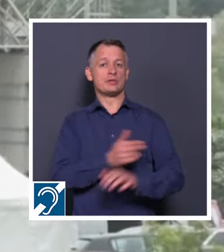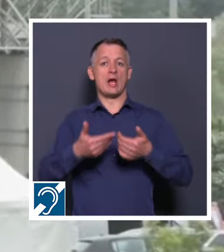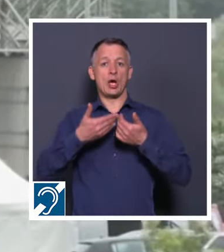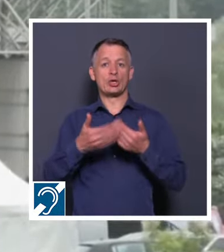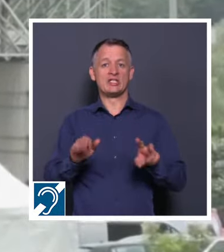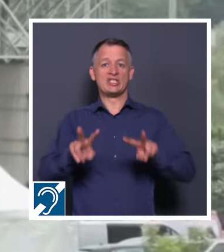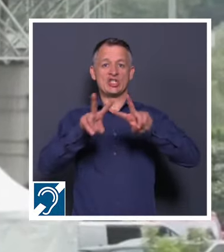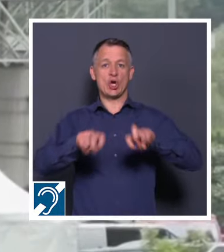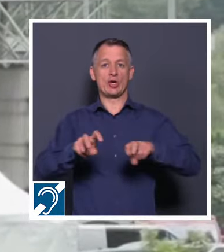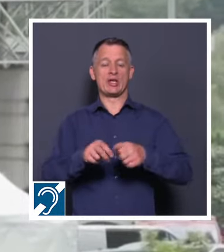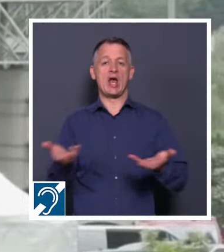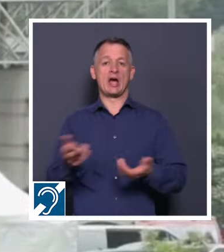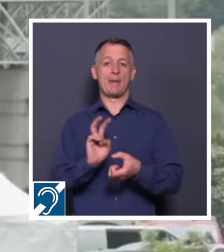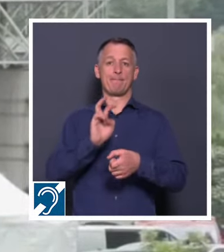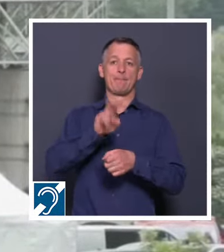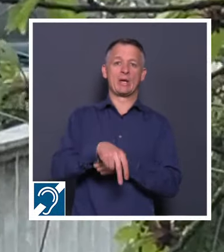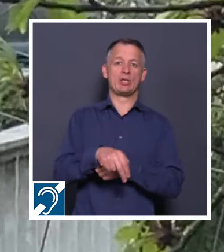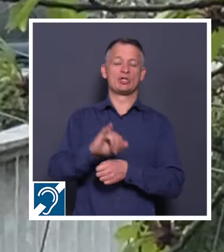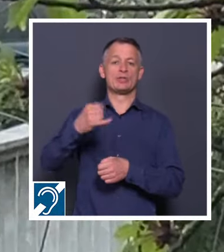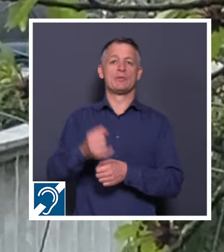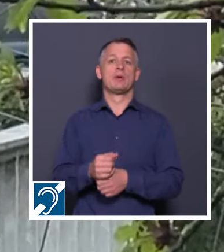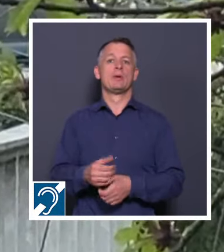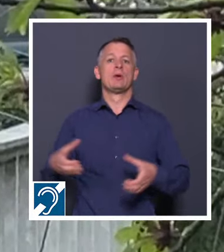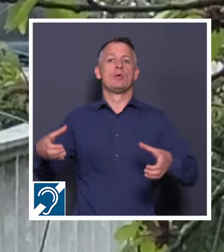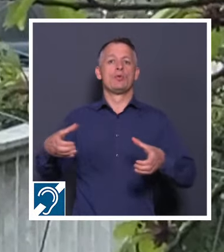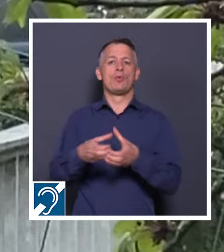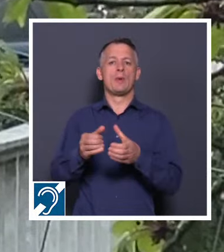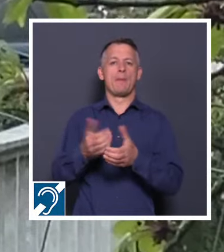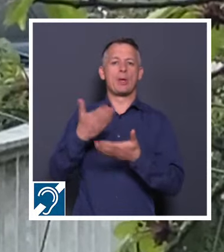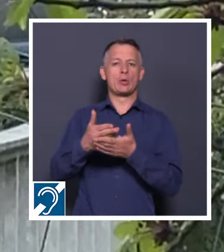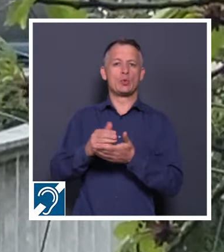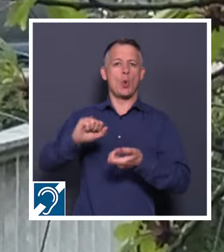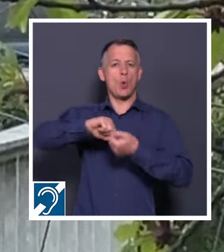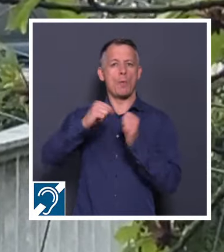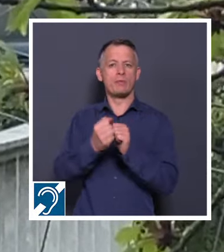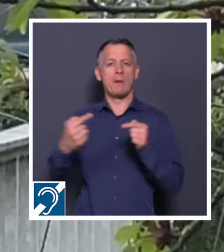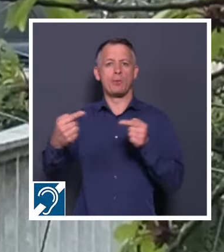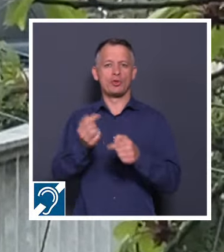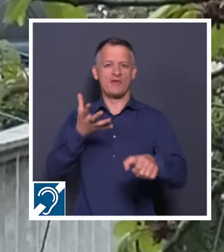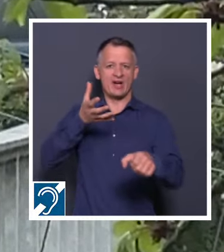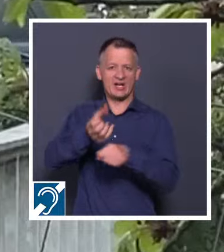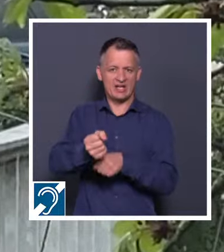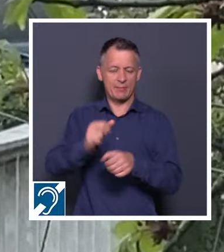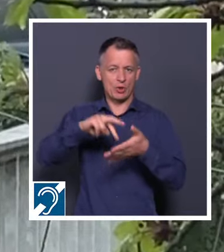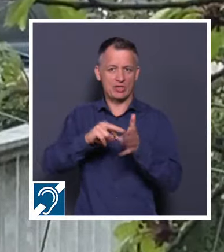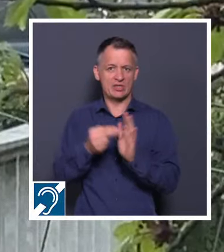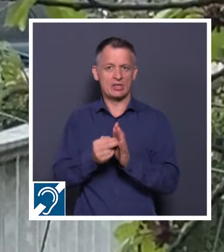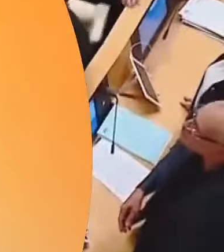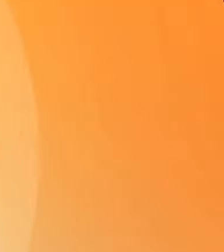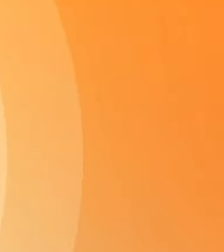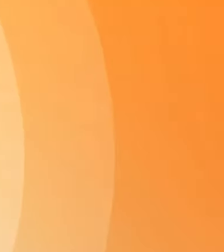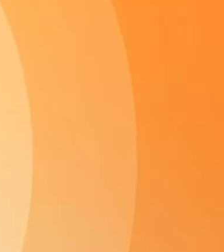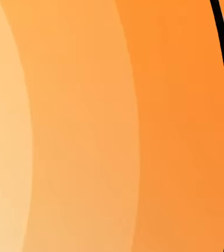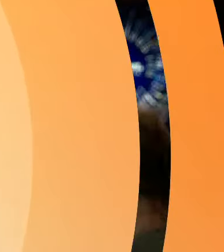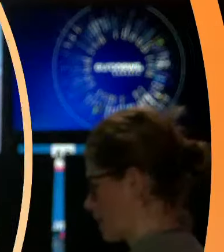deschis o anchetă la care participă Oficiul Național de Luptă împotriva crimei organizate și magistrații parchetului din Paris.